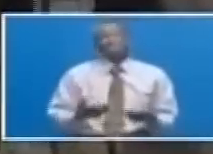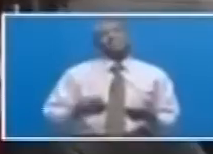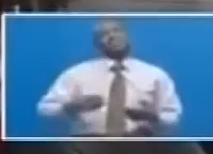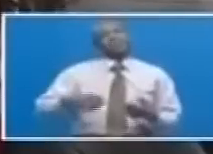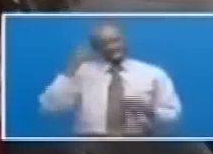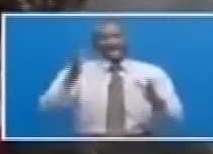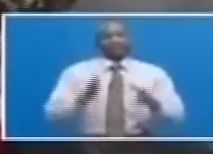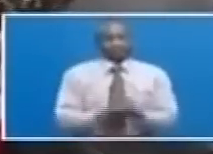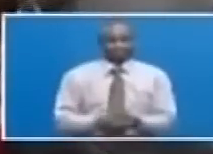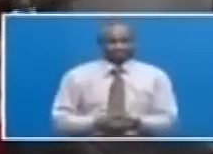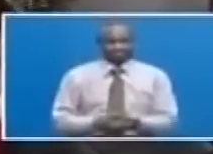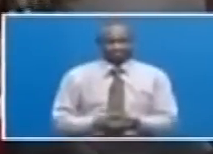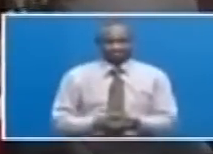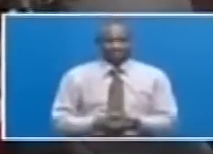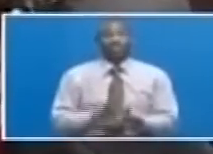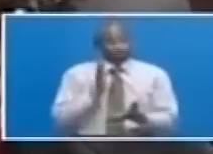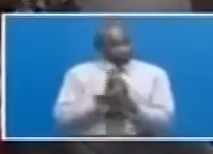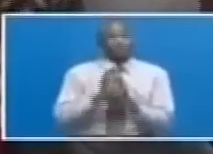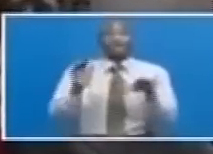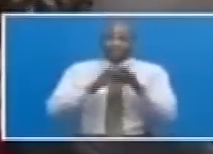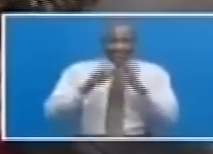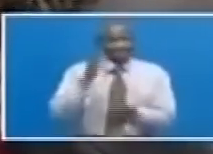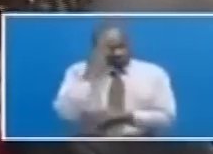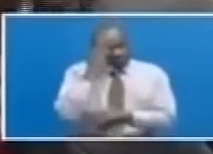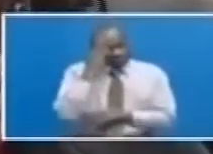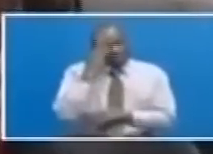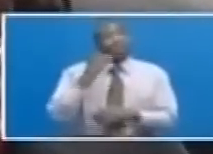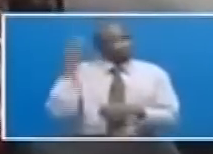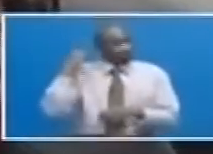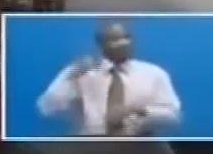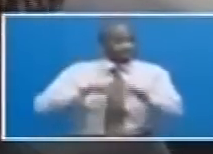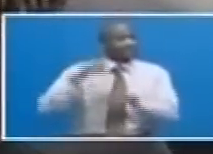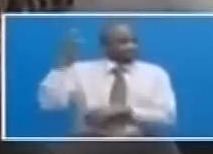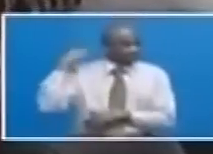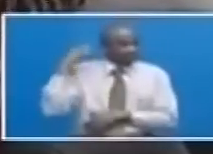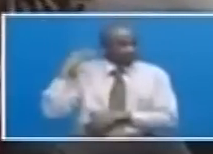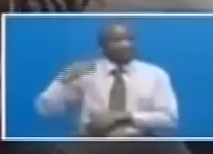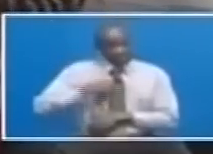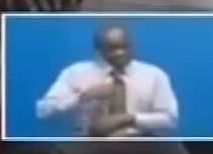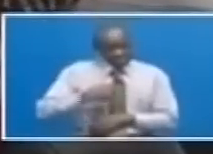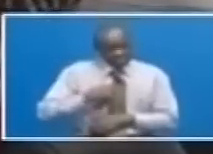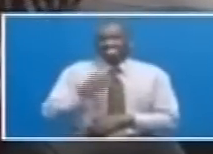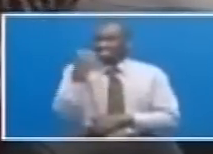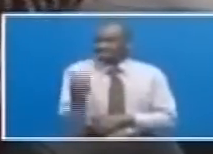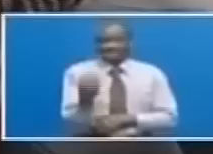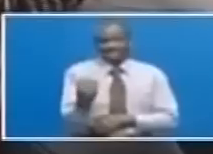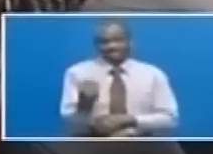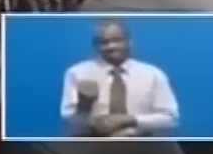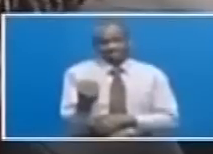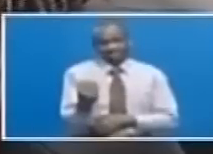halisi. Alishaoshote inajua, maana wakati huu mimi nilikuwa mtoto,